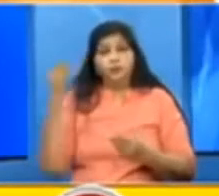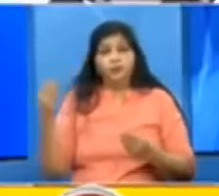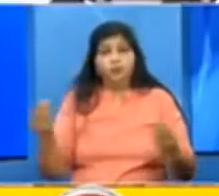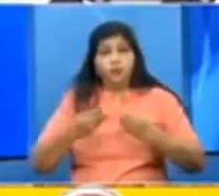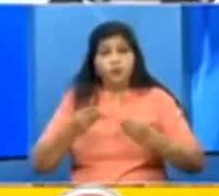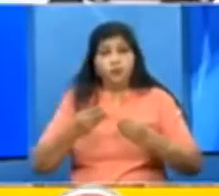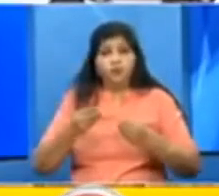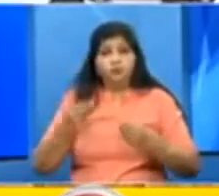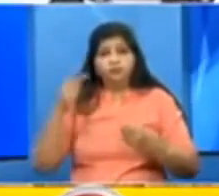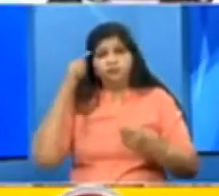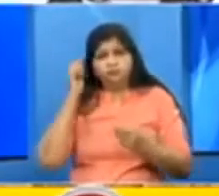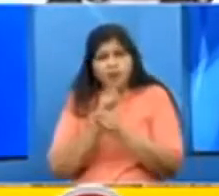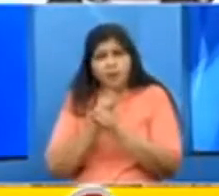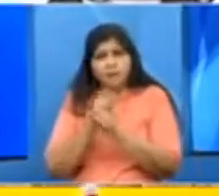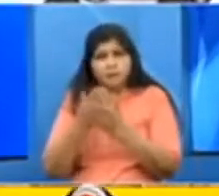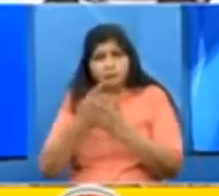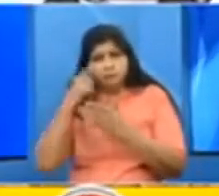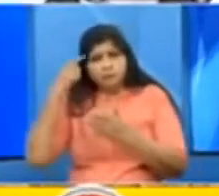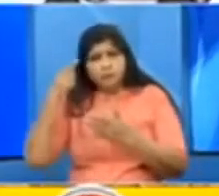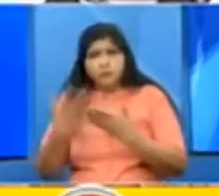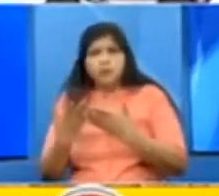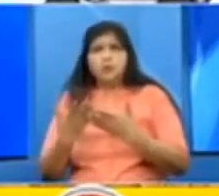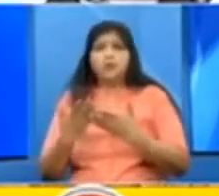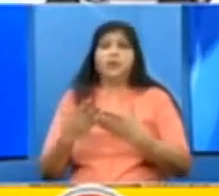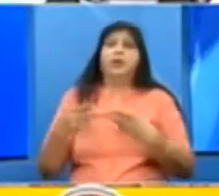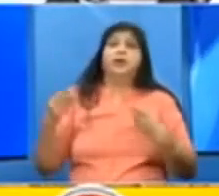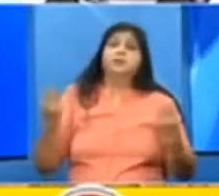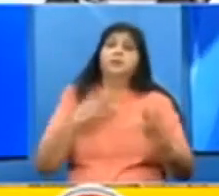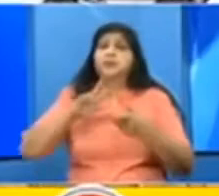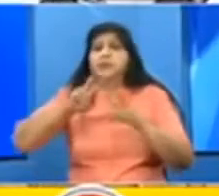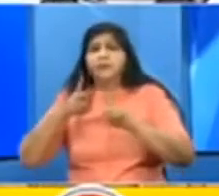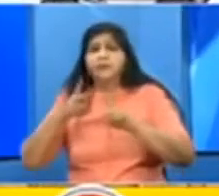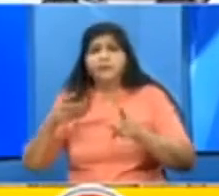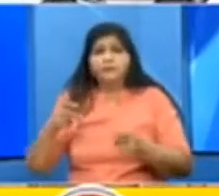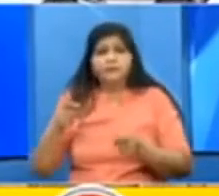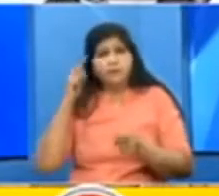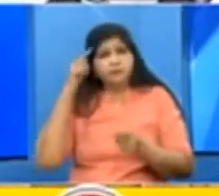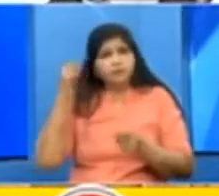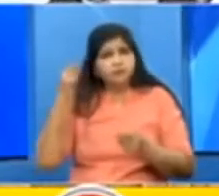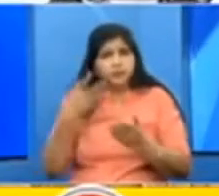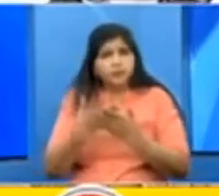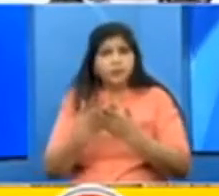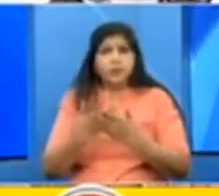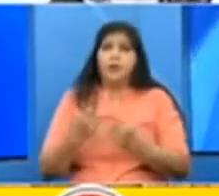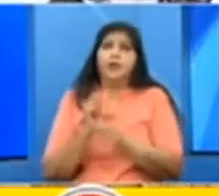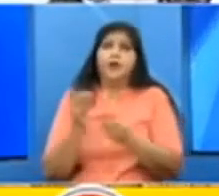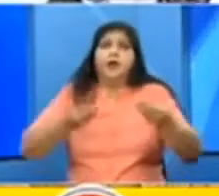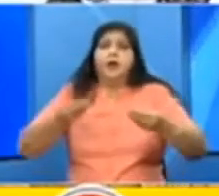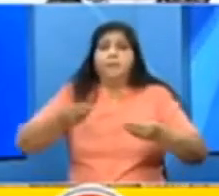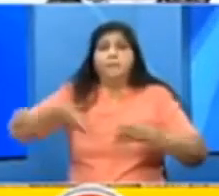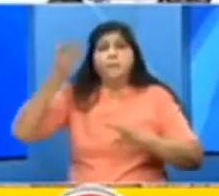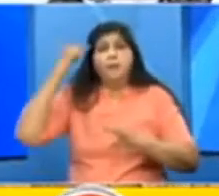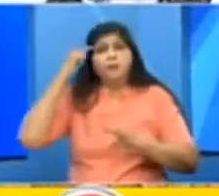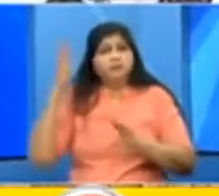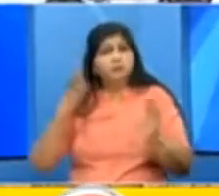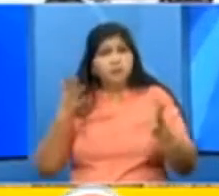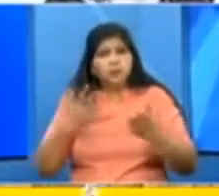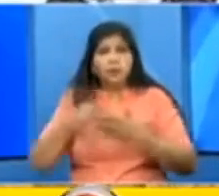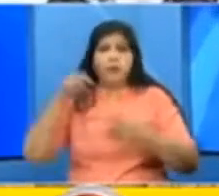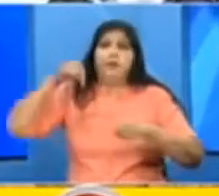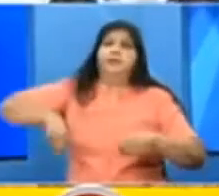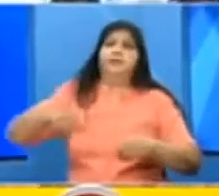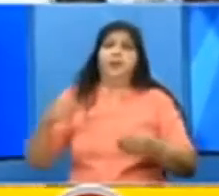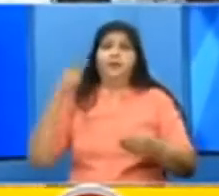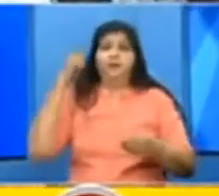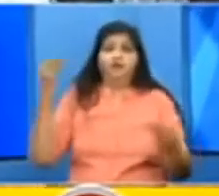इनोवेटिव सोचते हैं, तो ऐसे काम भी संभव हो जाते हैं जिनकी आम तौर पर कोई कल्पना नहीं करता। जैसे